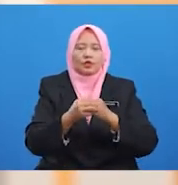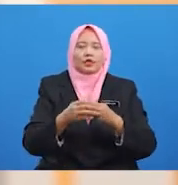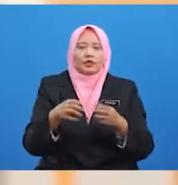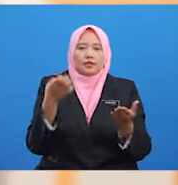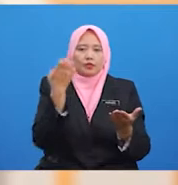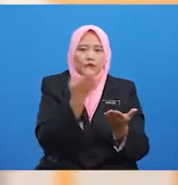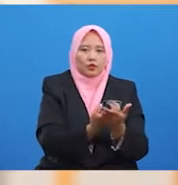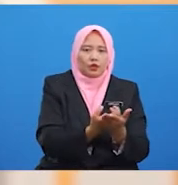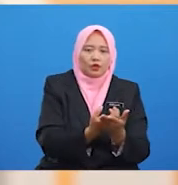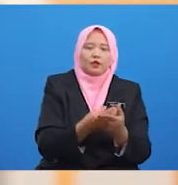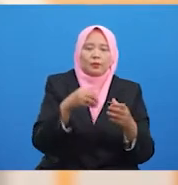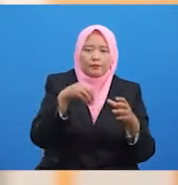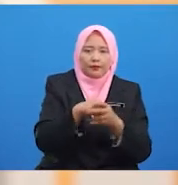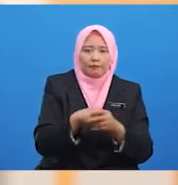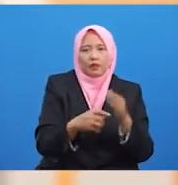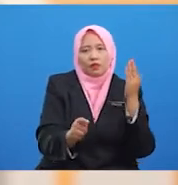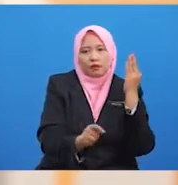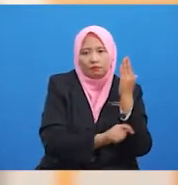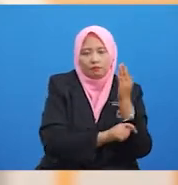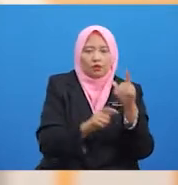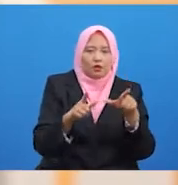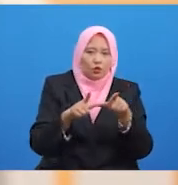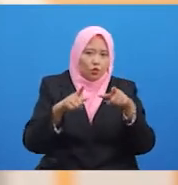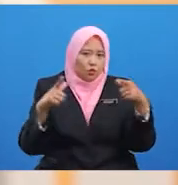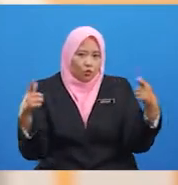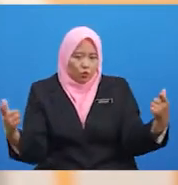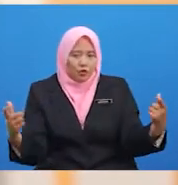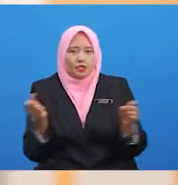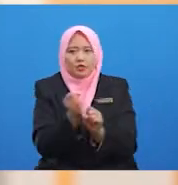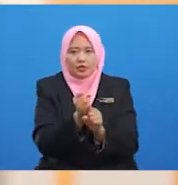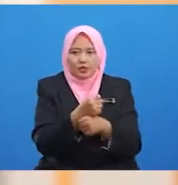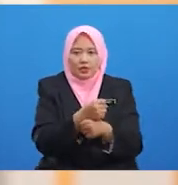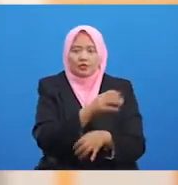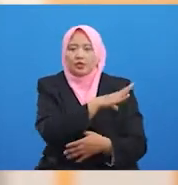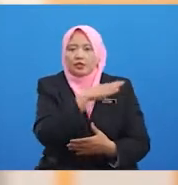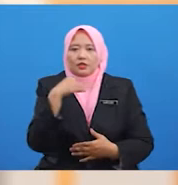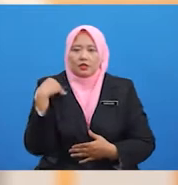dan perluasan saiz serta pertambahan fungsi bandar.